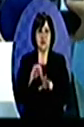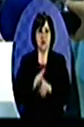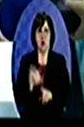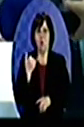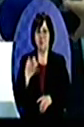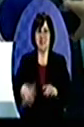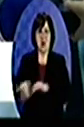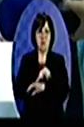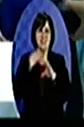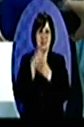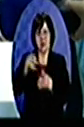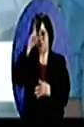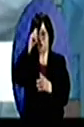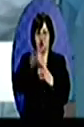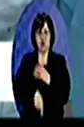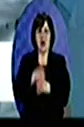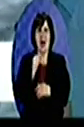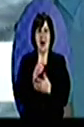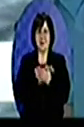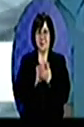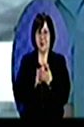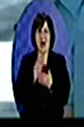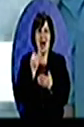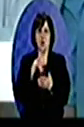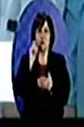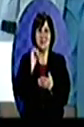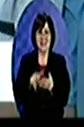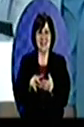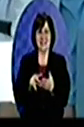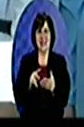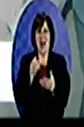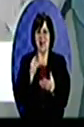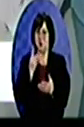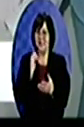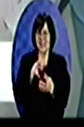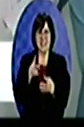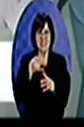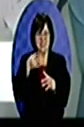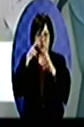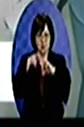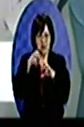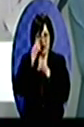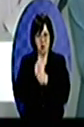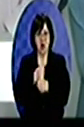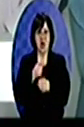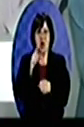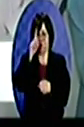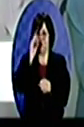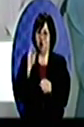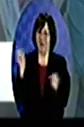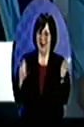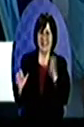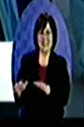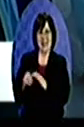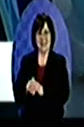Улс аймгийн нэгдсэн эмнэлэгт ариутгалын тасаг болон мянс судлалын лаборатори эмнэлгийн хог аюултай төр хадгалах барилга байгууламжийг